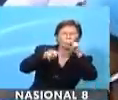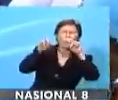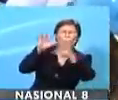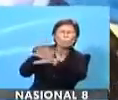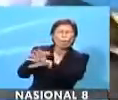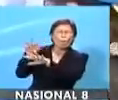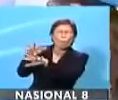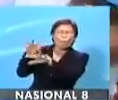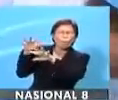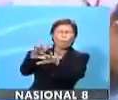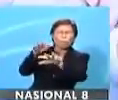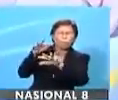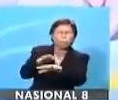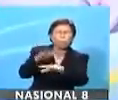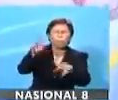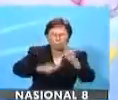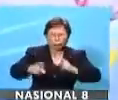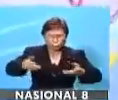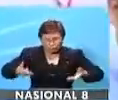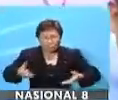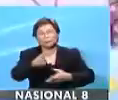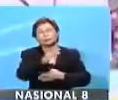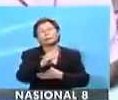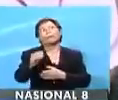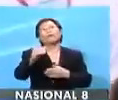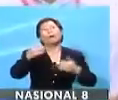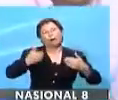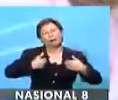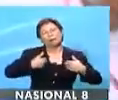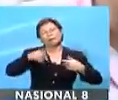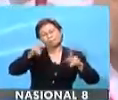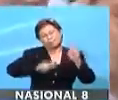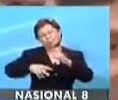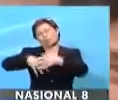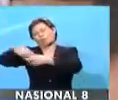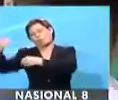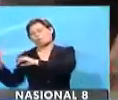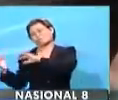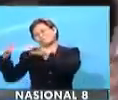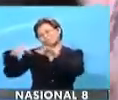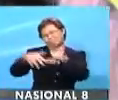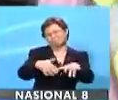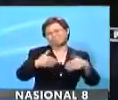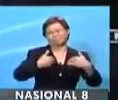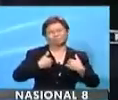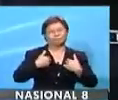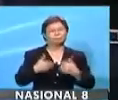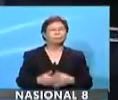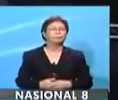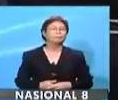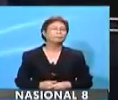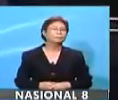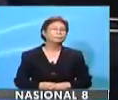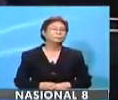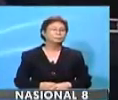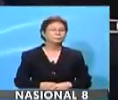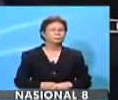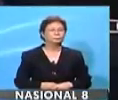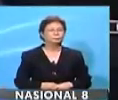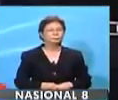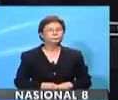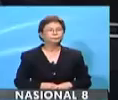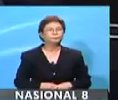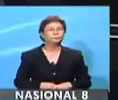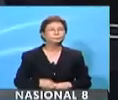yang hadir bukan setakat penduduk setempat tetapi juga dari luar.